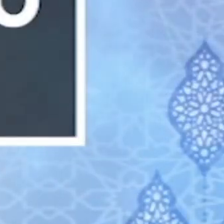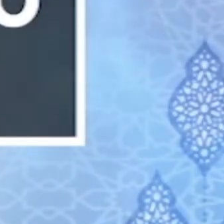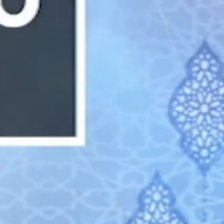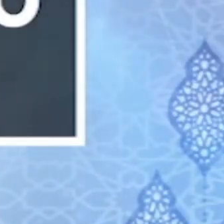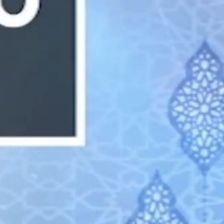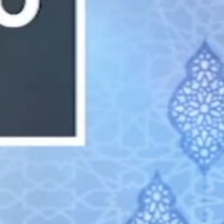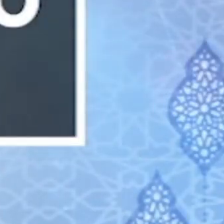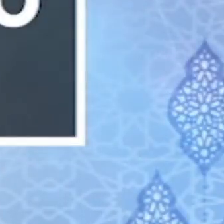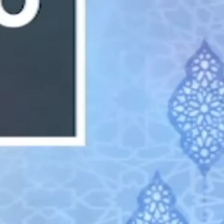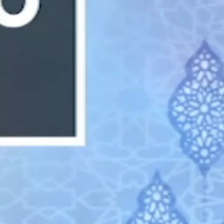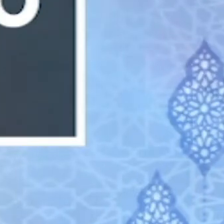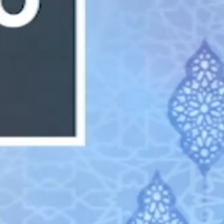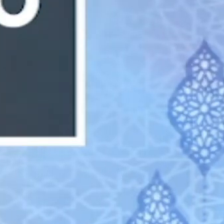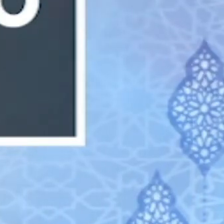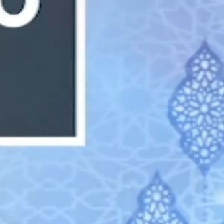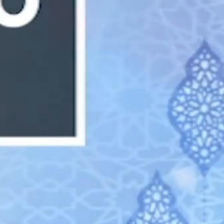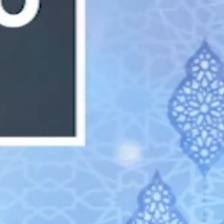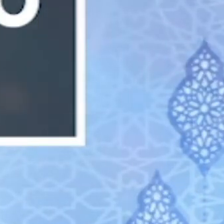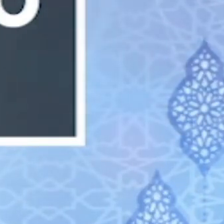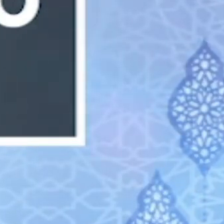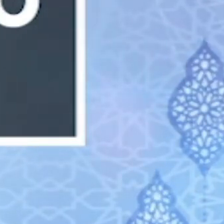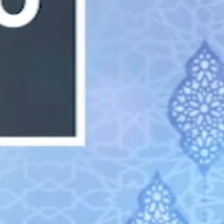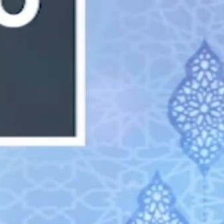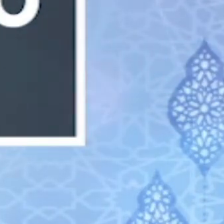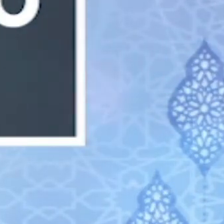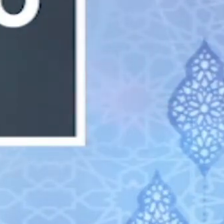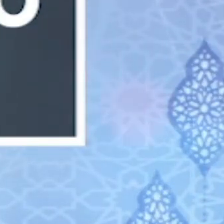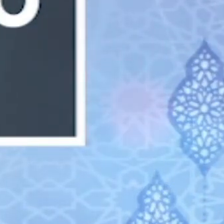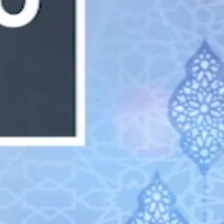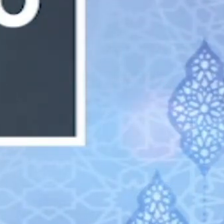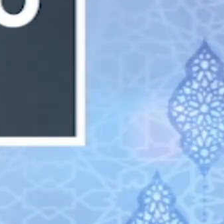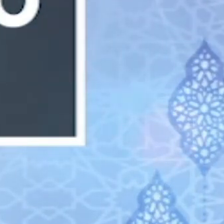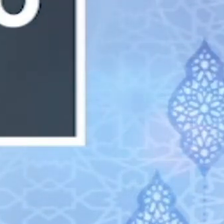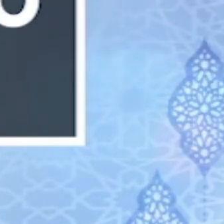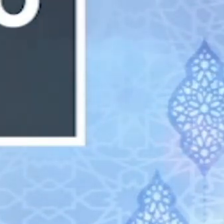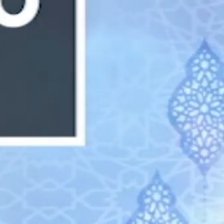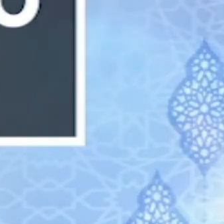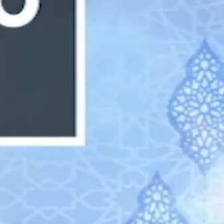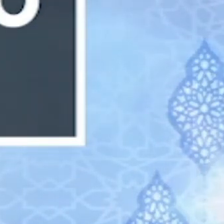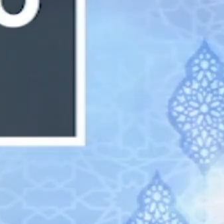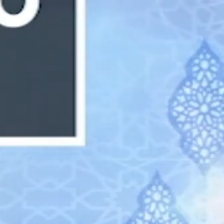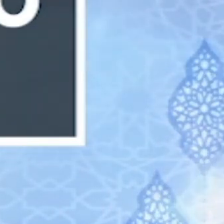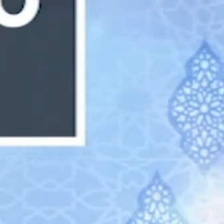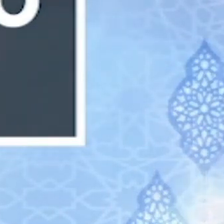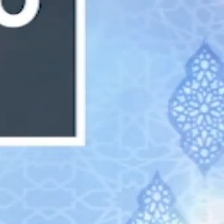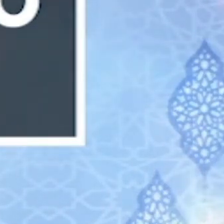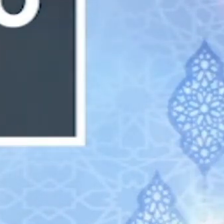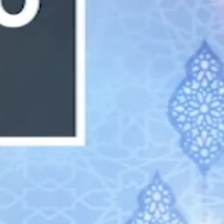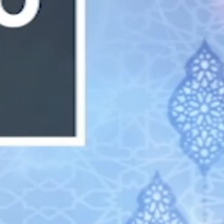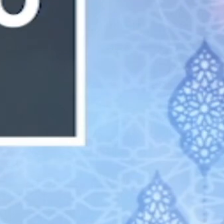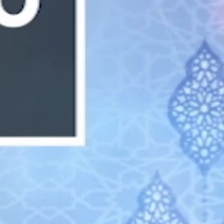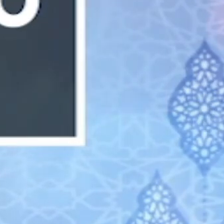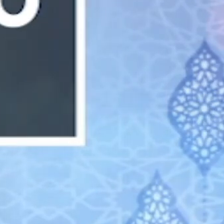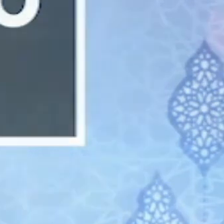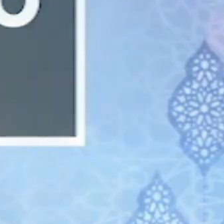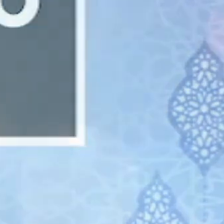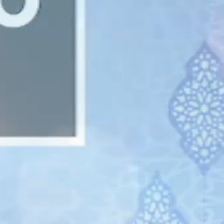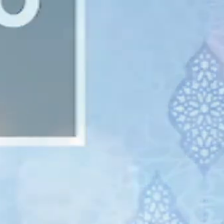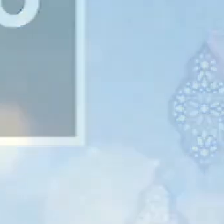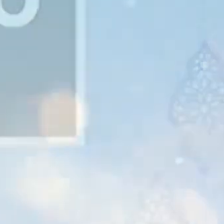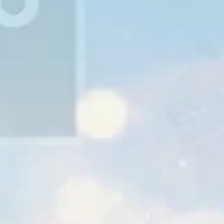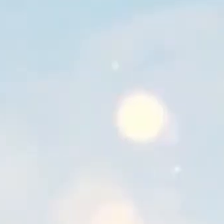فللإفتاء عندهم كنوز تحيل مدارك الظلماء نورا.